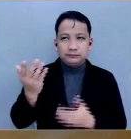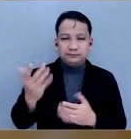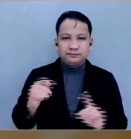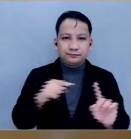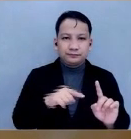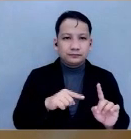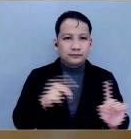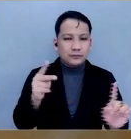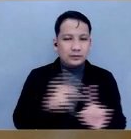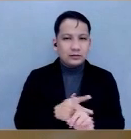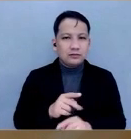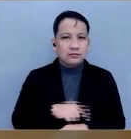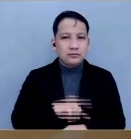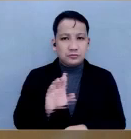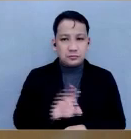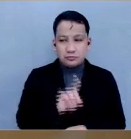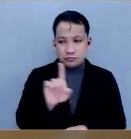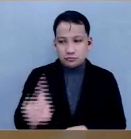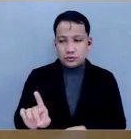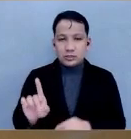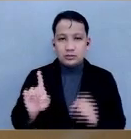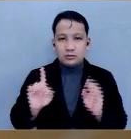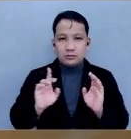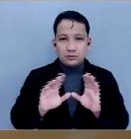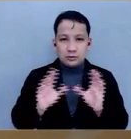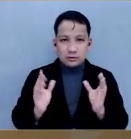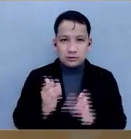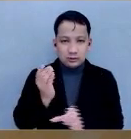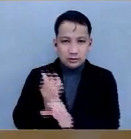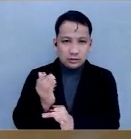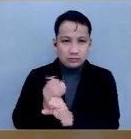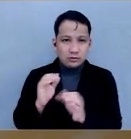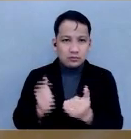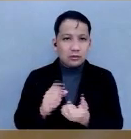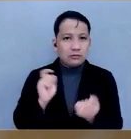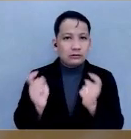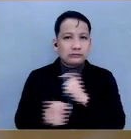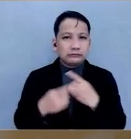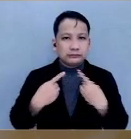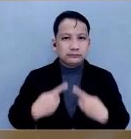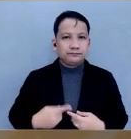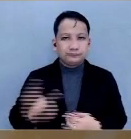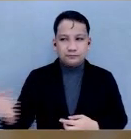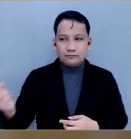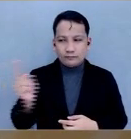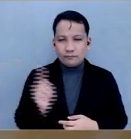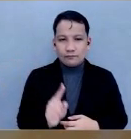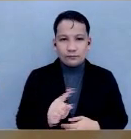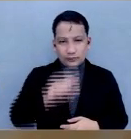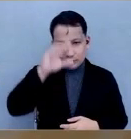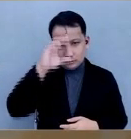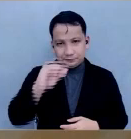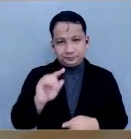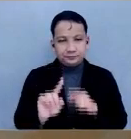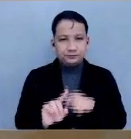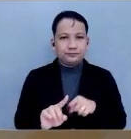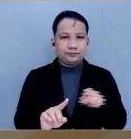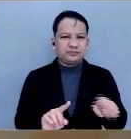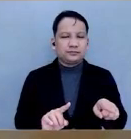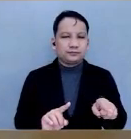ay pumunta po siya sa kanyang sasakyan. And then habang siya ay nagbibis, may lumapit na tao sa kanya. Tapos